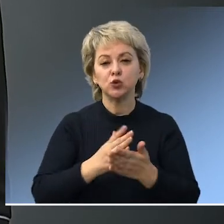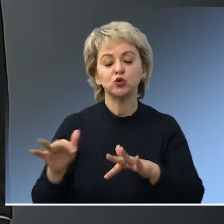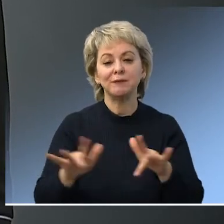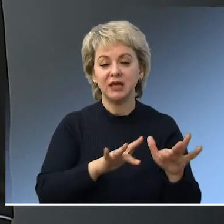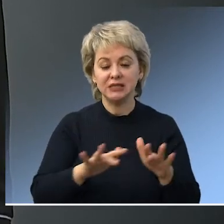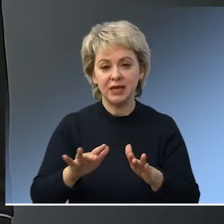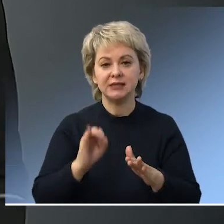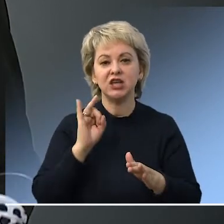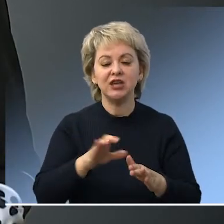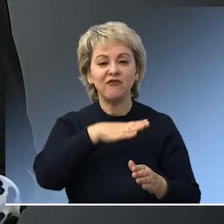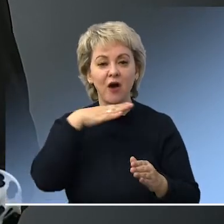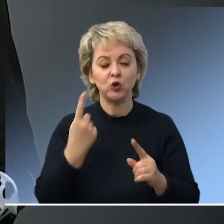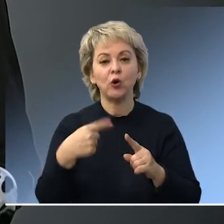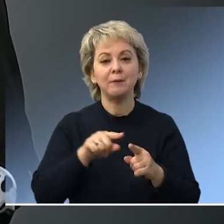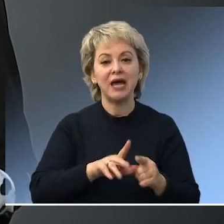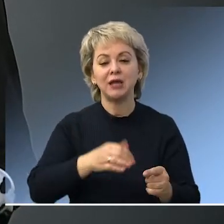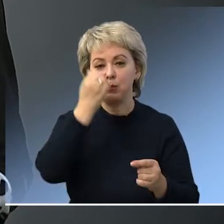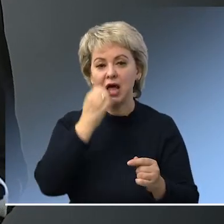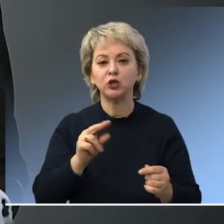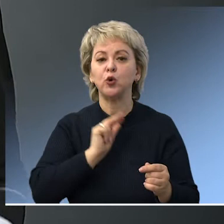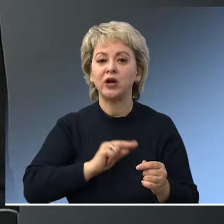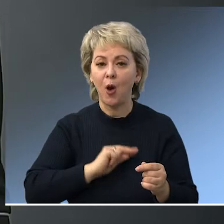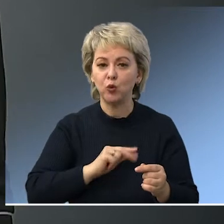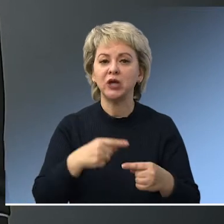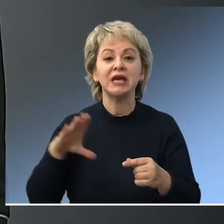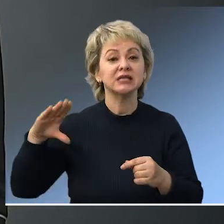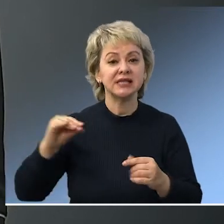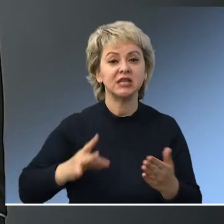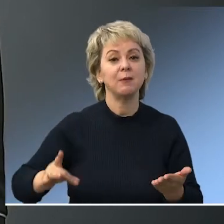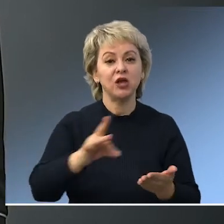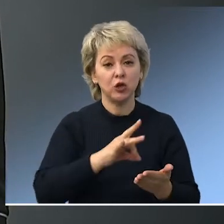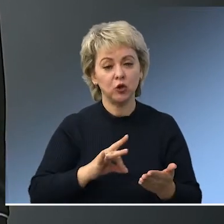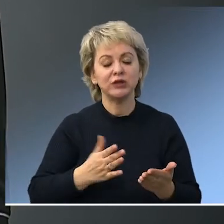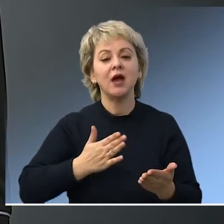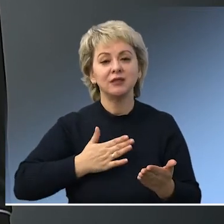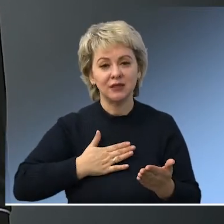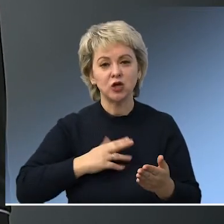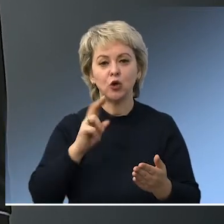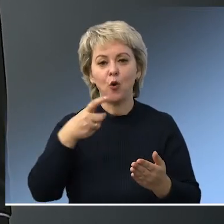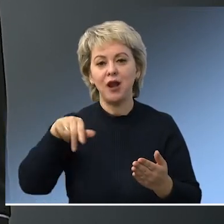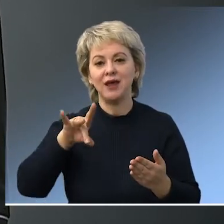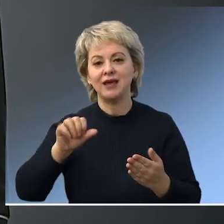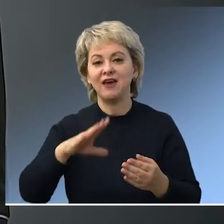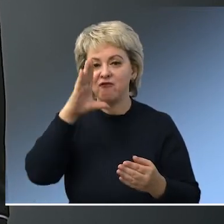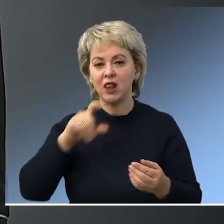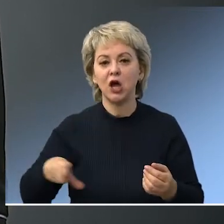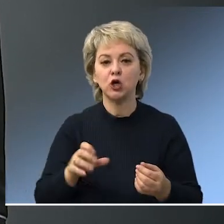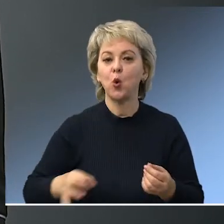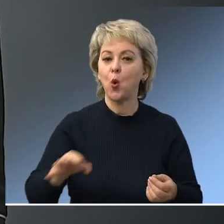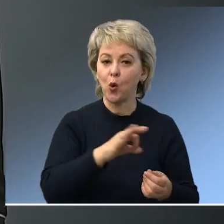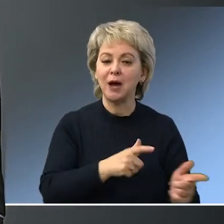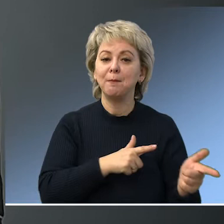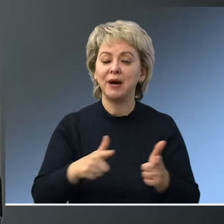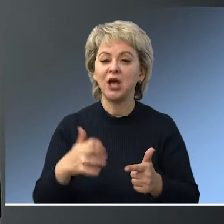служебной деятельности, и во многом это благодаря взаимодействию с соседними регионами. Наши коллеги из Волгоградской